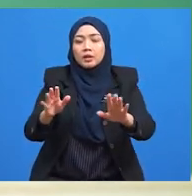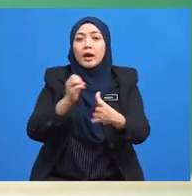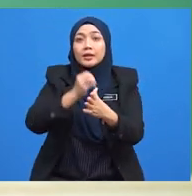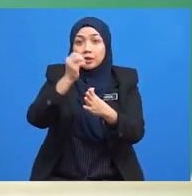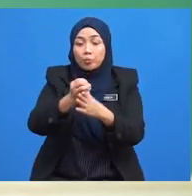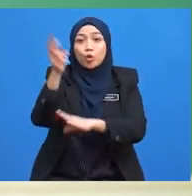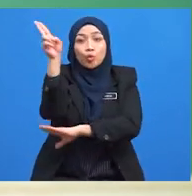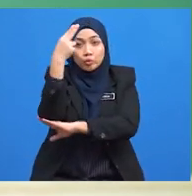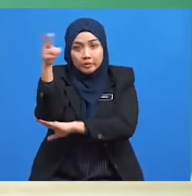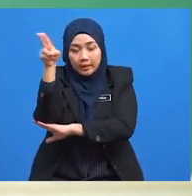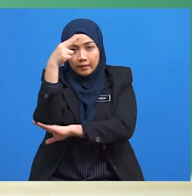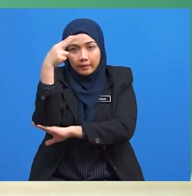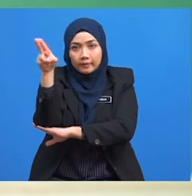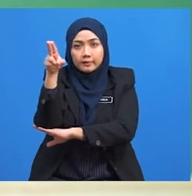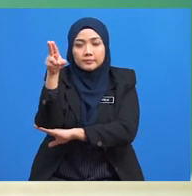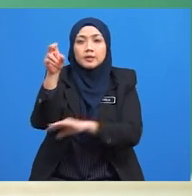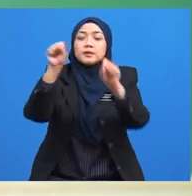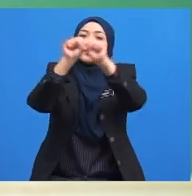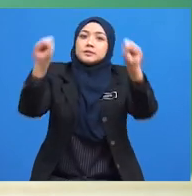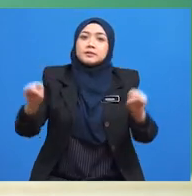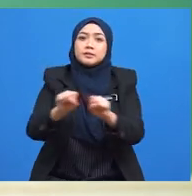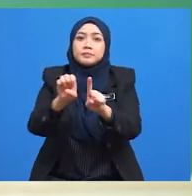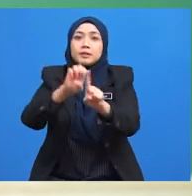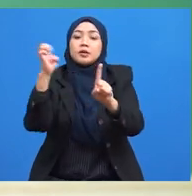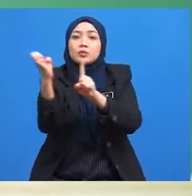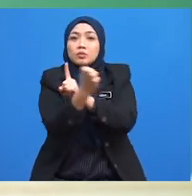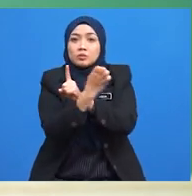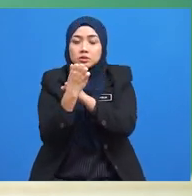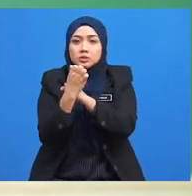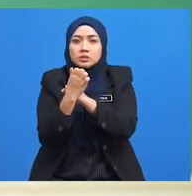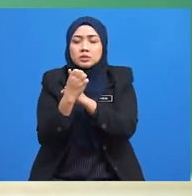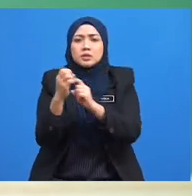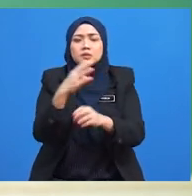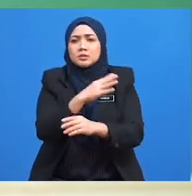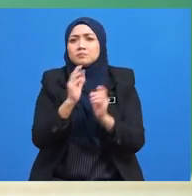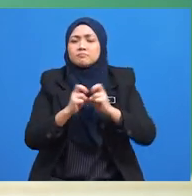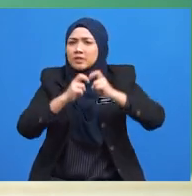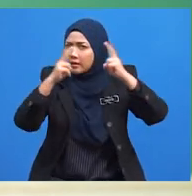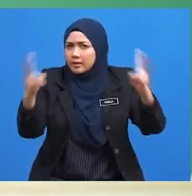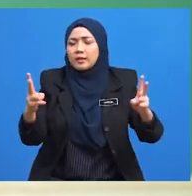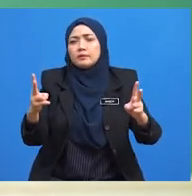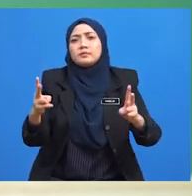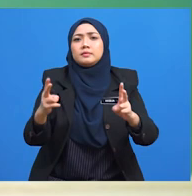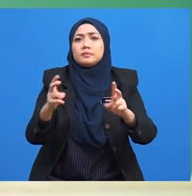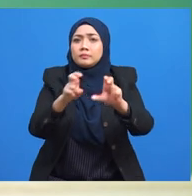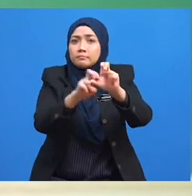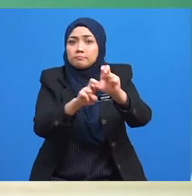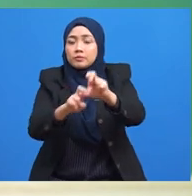iaitu sistem ekologi sangat bergantung dengan air hujan, iaitu sistem